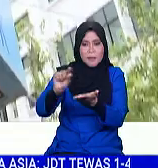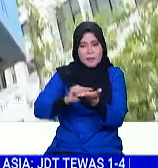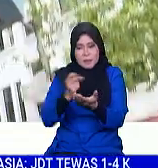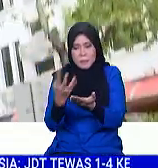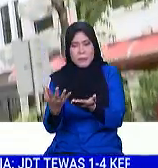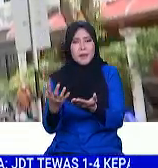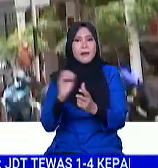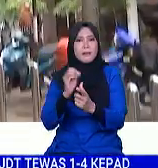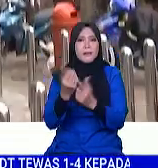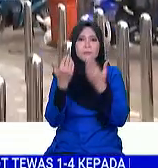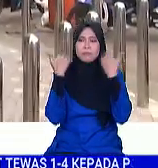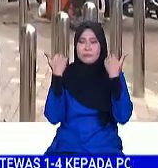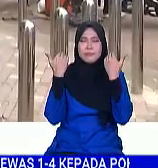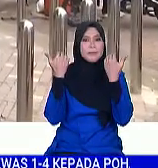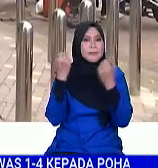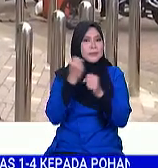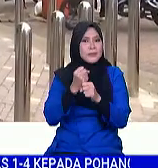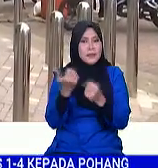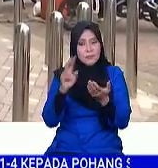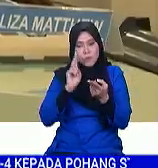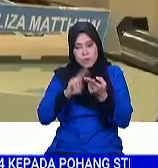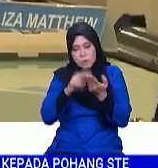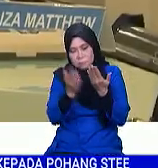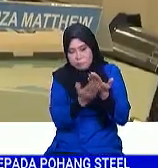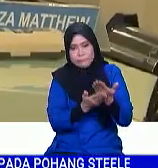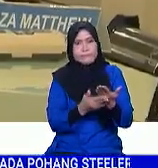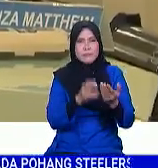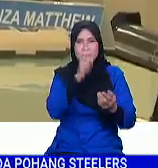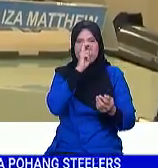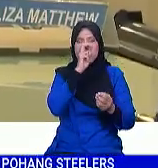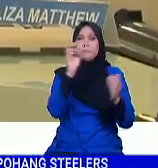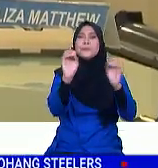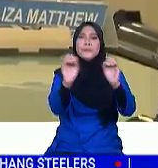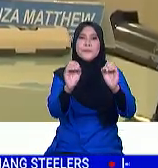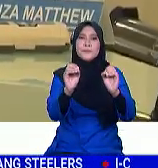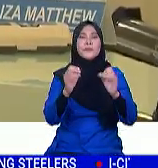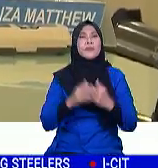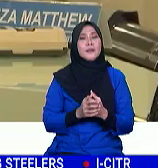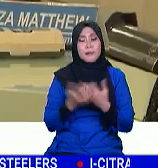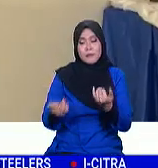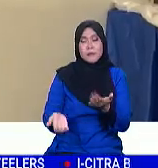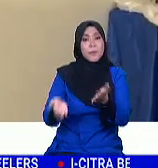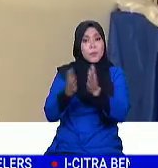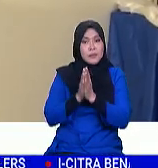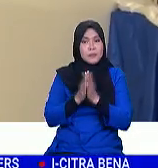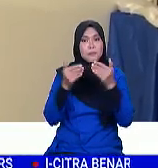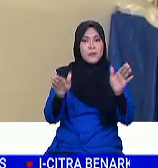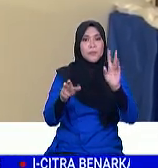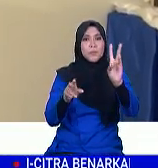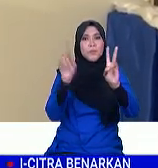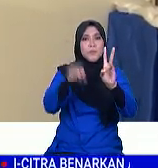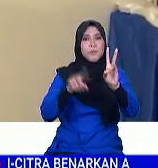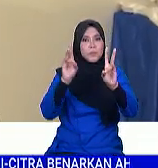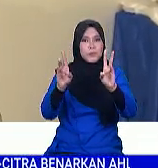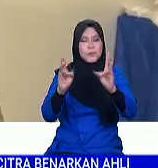sama ada pemohon telah hilang pekerjaan dan dokumentasi yang perlu dikemukakan untuk Hai permohonan akan dibuka pada 7juli